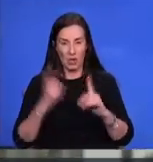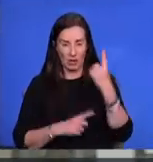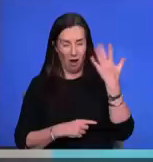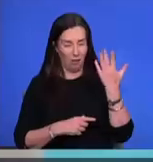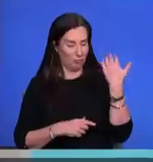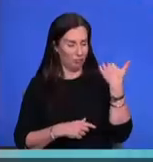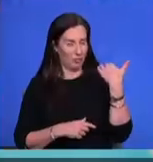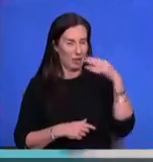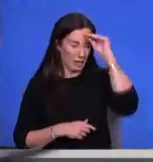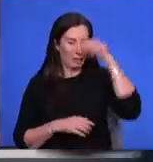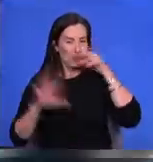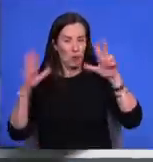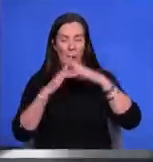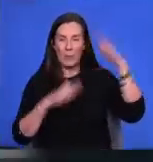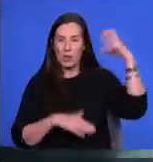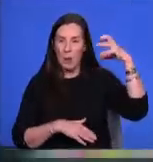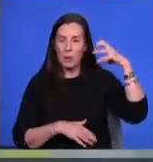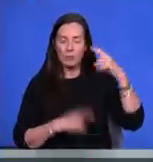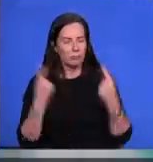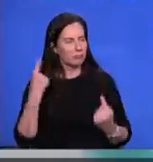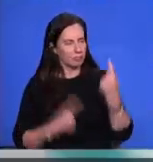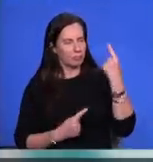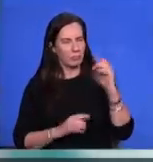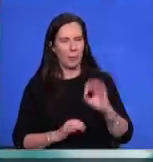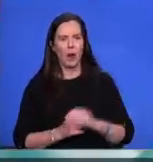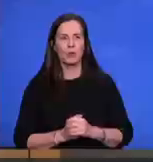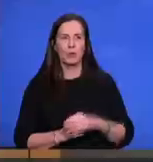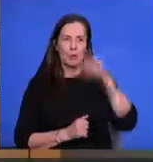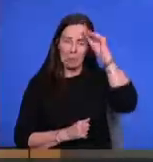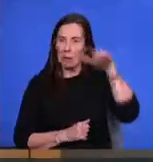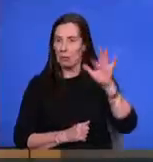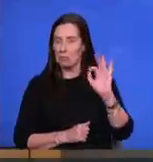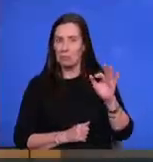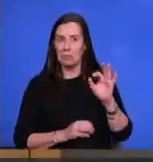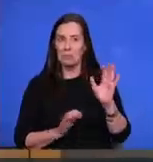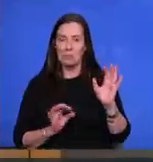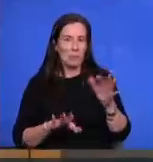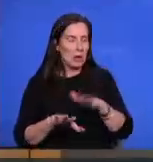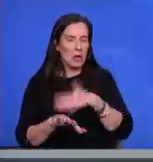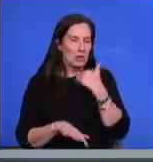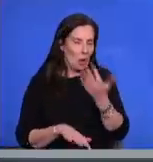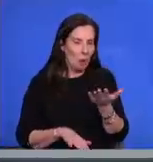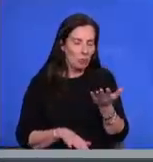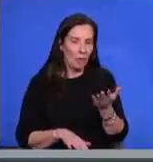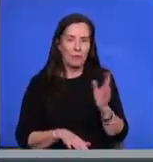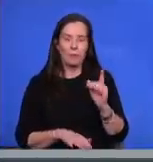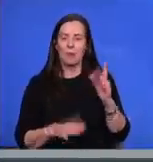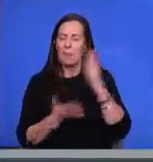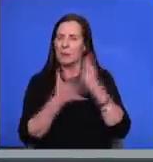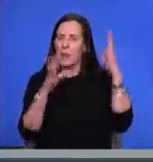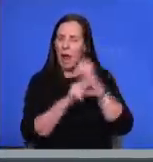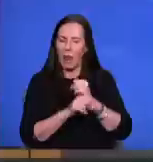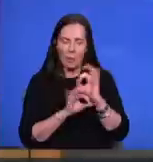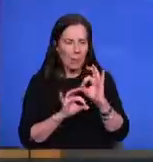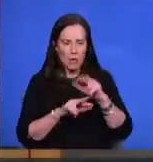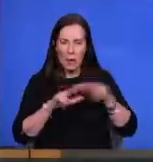של בן השמונה מבית שמש היה חריג וקיצוני. הילד הזה היה בסך הכל הרגיש לא טוב במהלך היום. באמצע הלילה הוא הידרדר